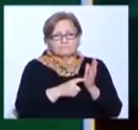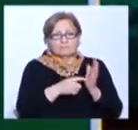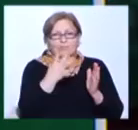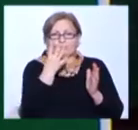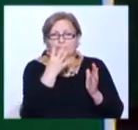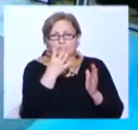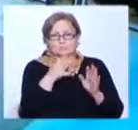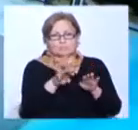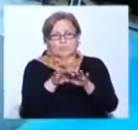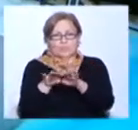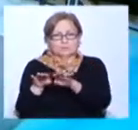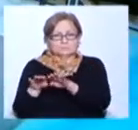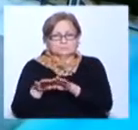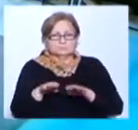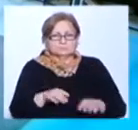როგორ.